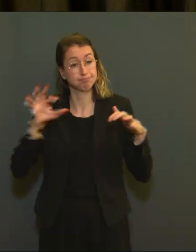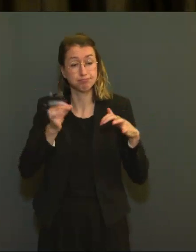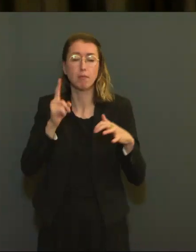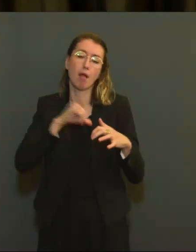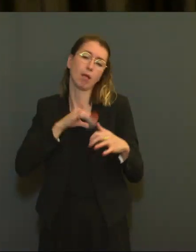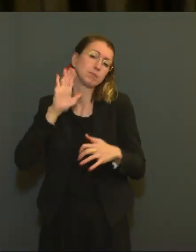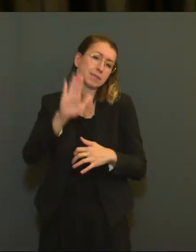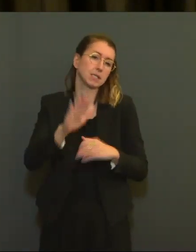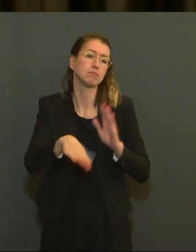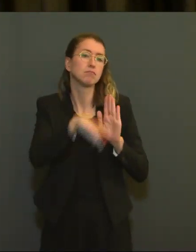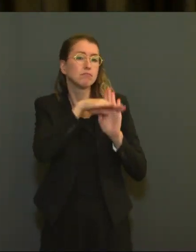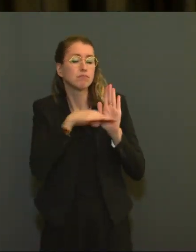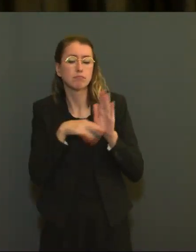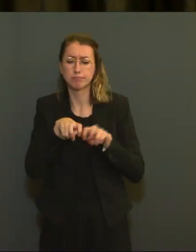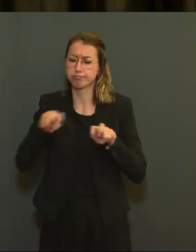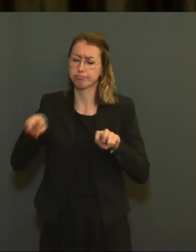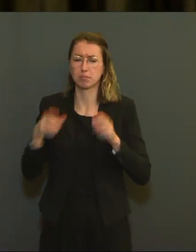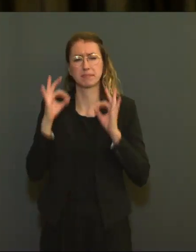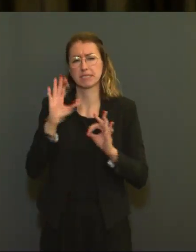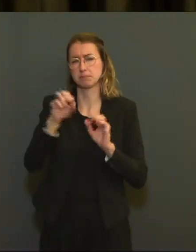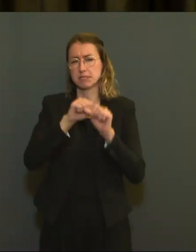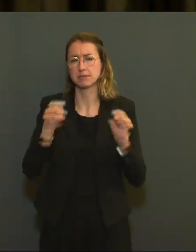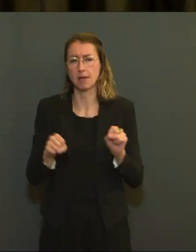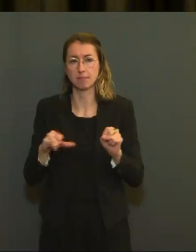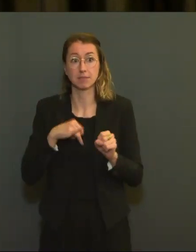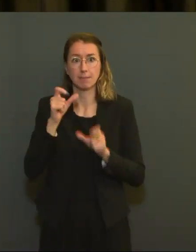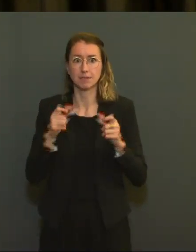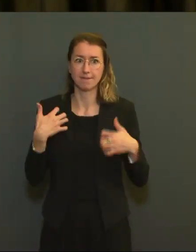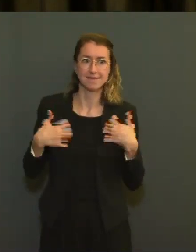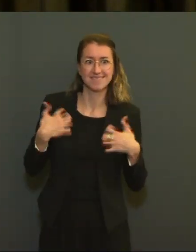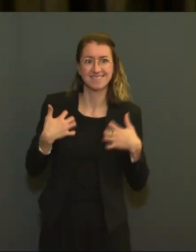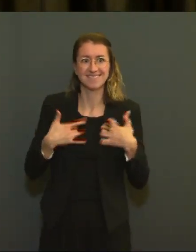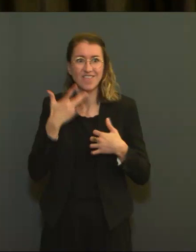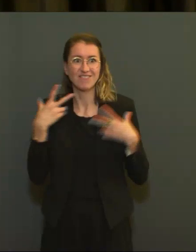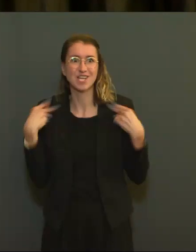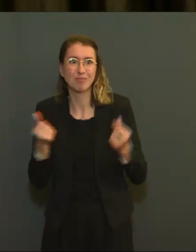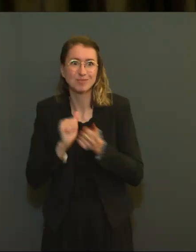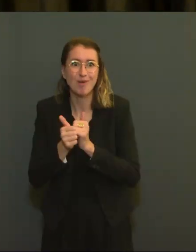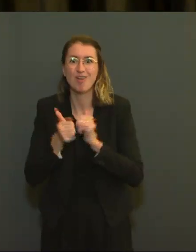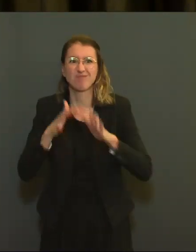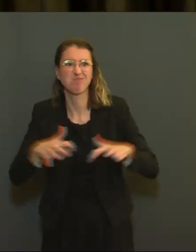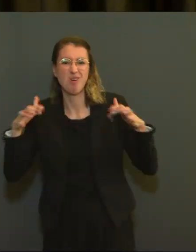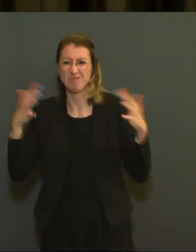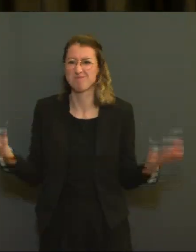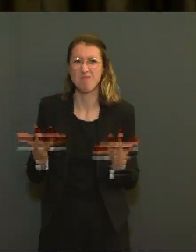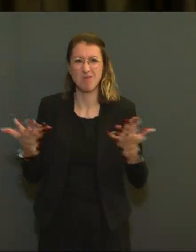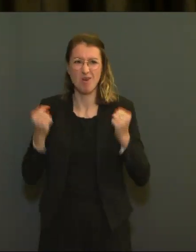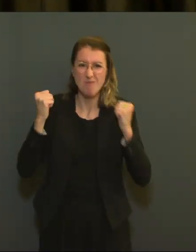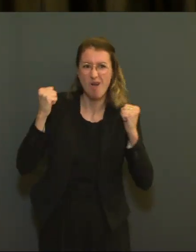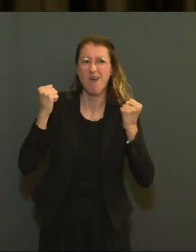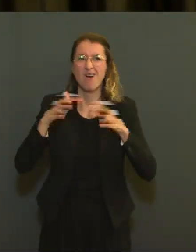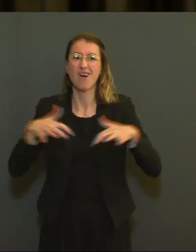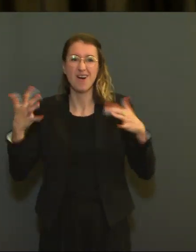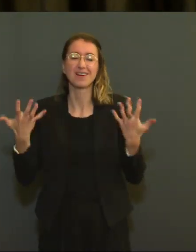un concert ou d'encourager leur club sportif. Et ces différents secteurs qui vivent de leur public ont besoin de notre soutien